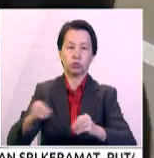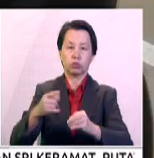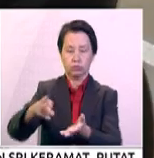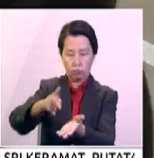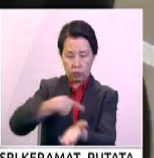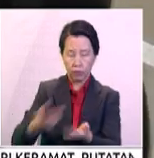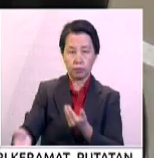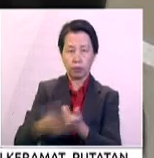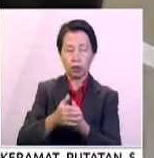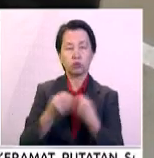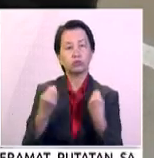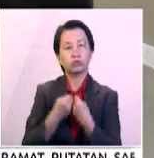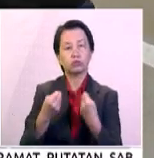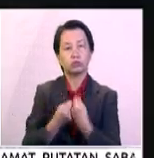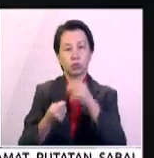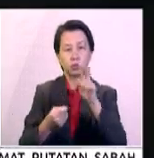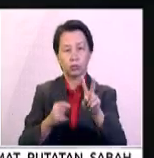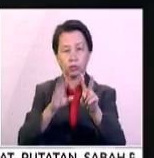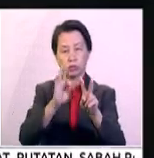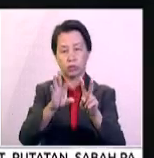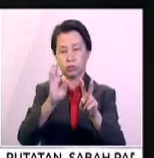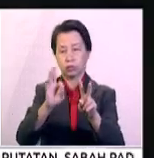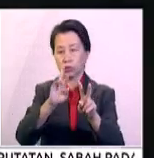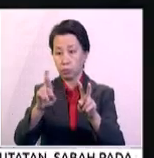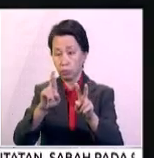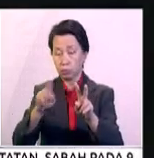pembayaran balik berjumlah 269,662